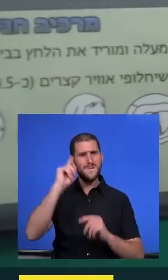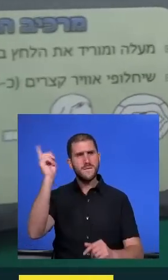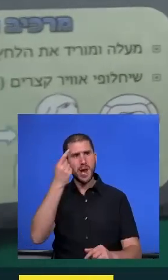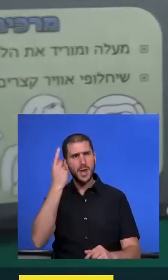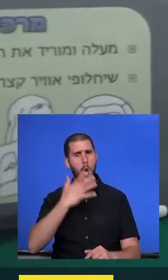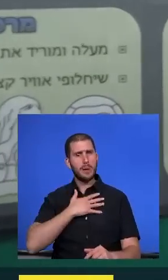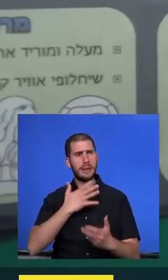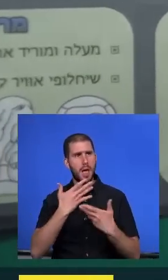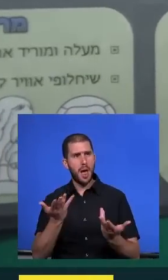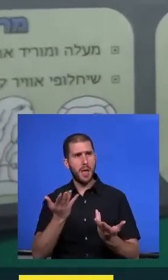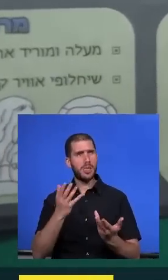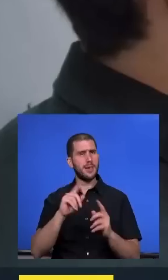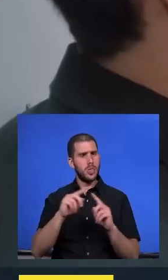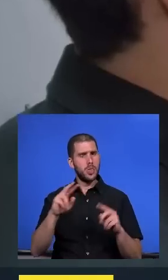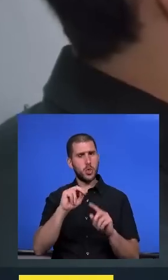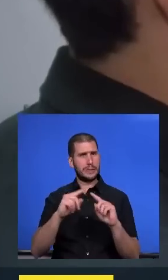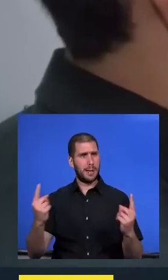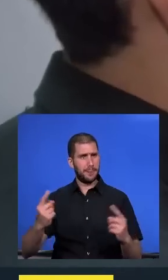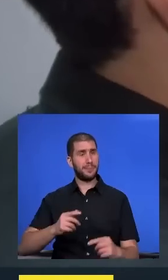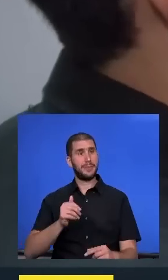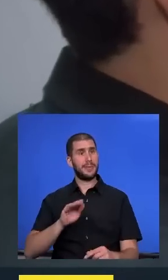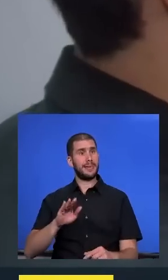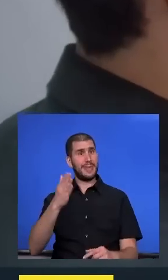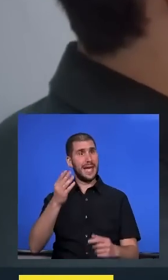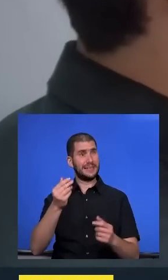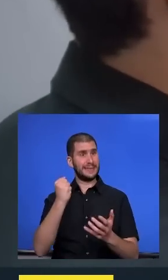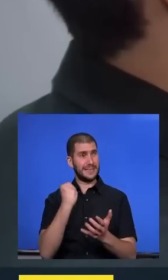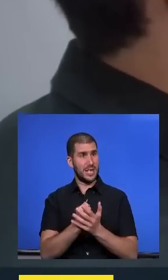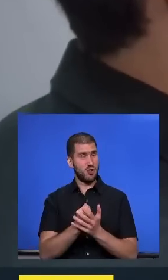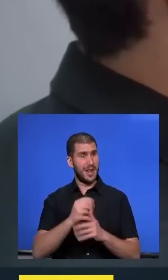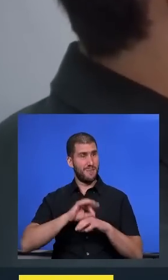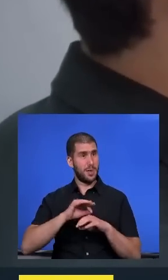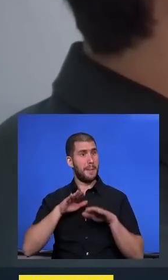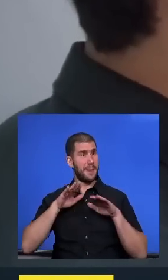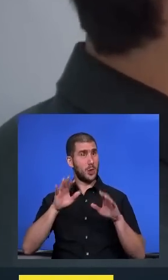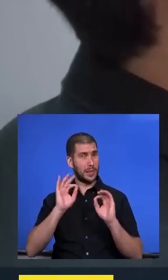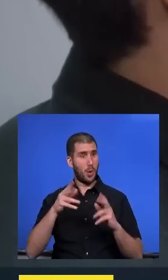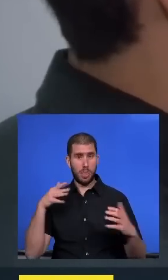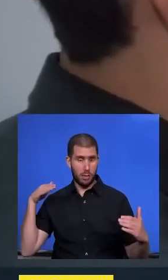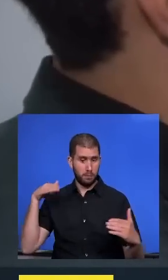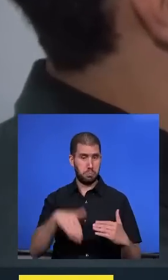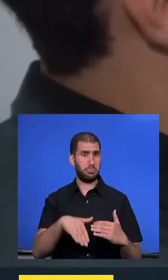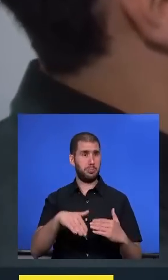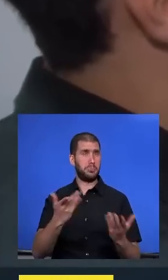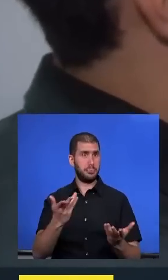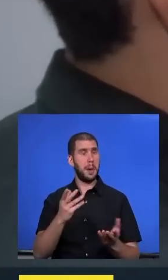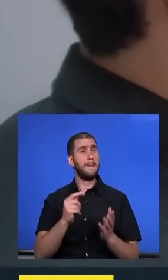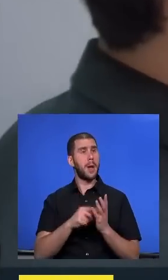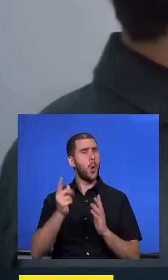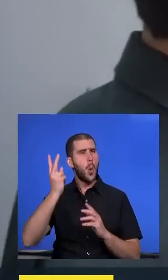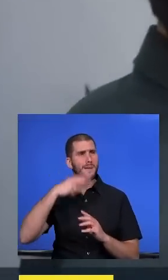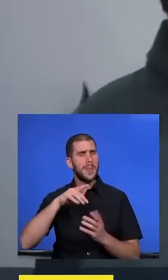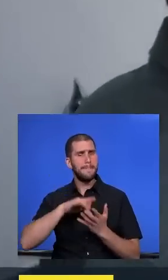נמוך, היפוקסיה ונושאים אחרים. טייס קשיר רפואית במטוס תקין יכול להתנגש בקרקע, כיוון שהוא לא מבין את